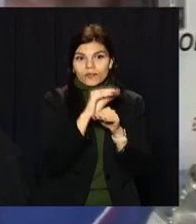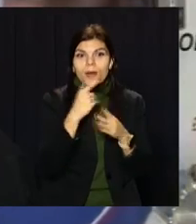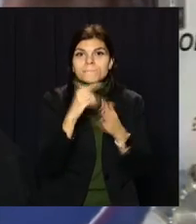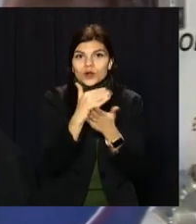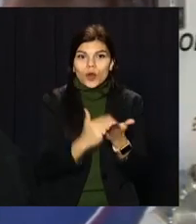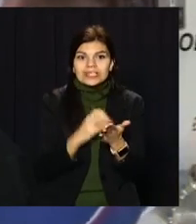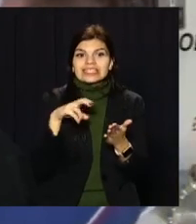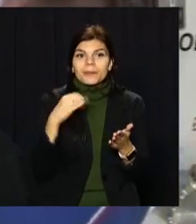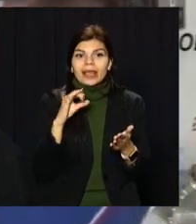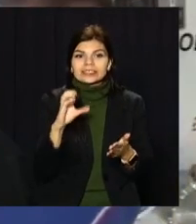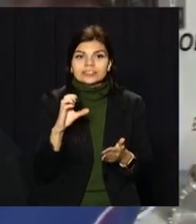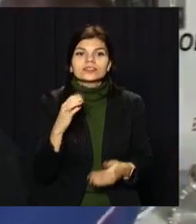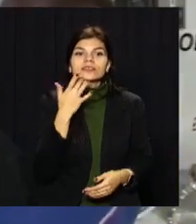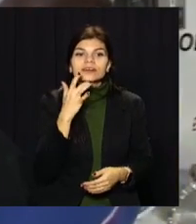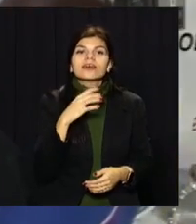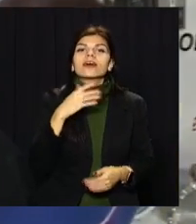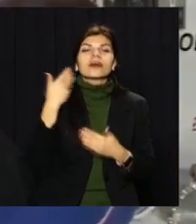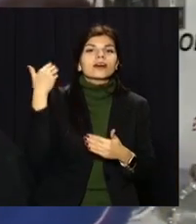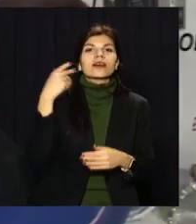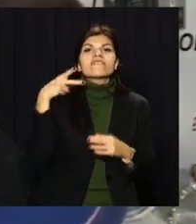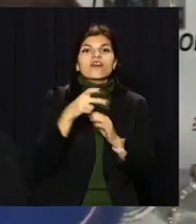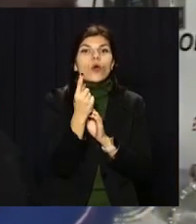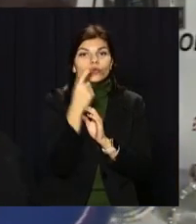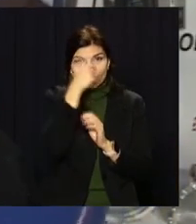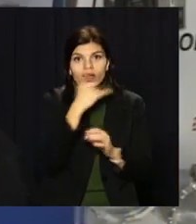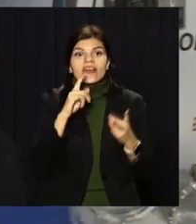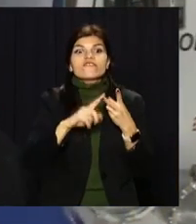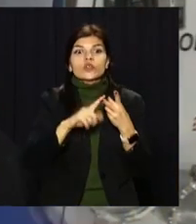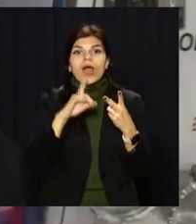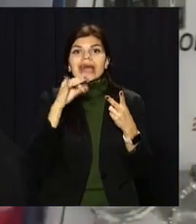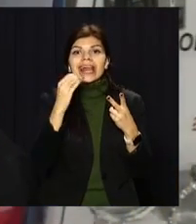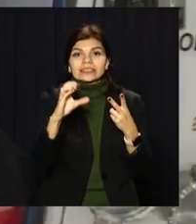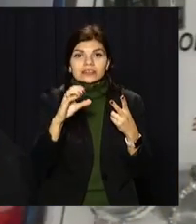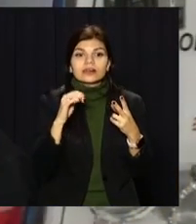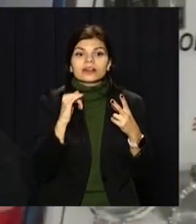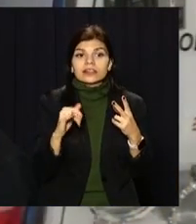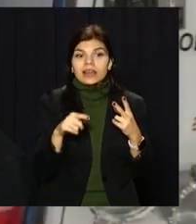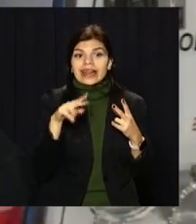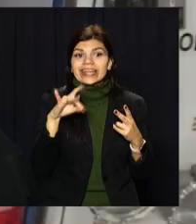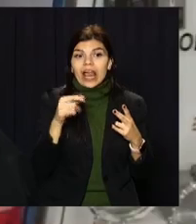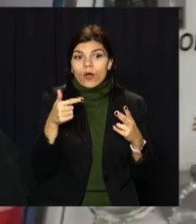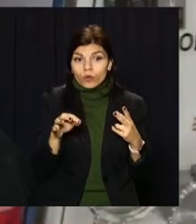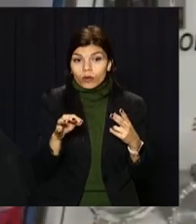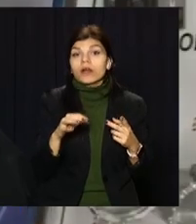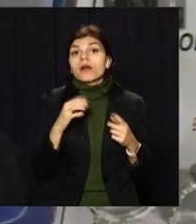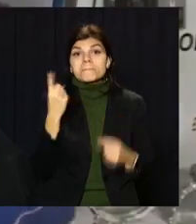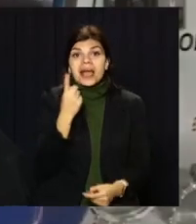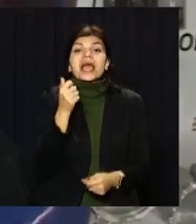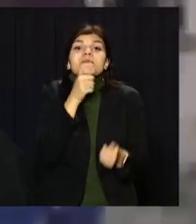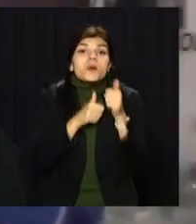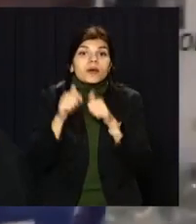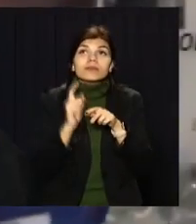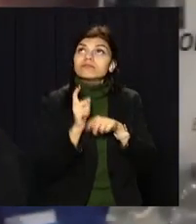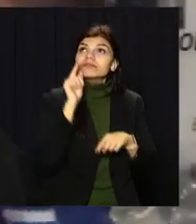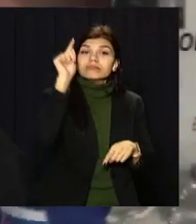в 2011 році і другий пілотований рейс для «Крю Дрегон». Перший випробувальний політ з екіпажем